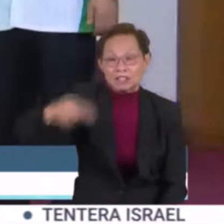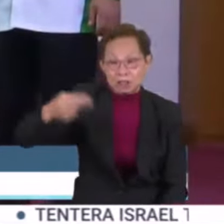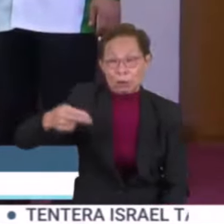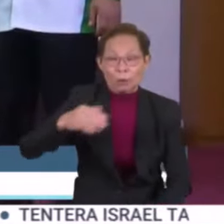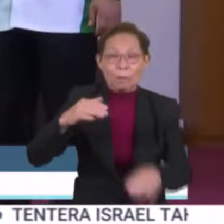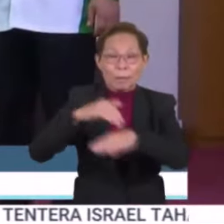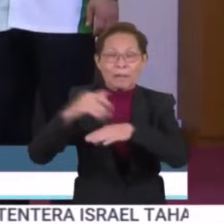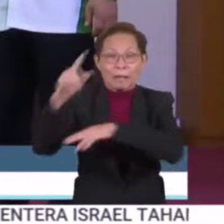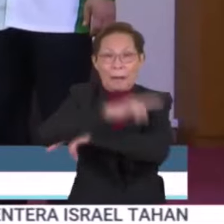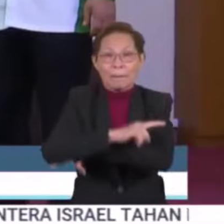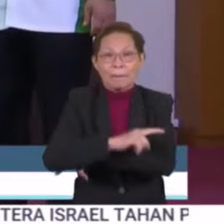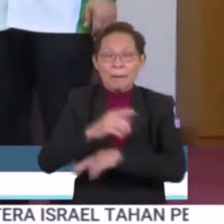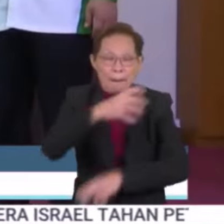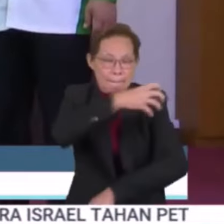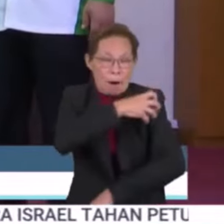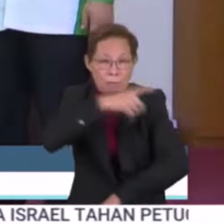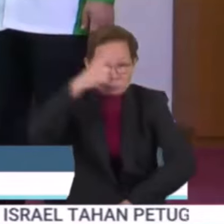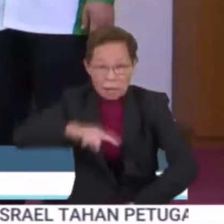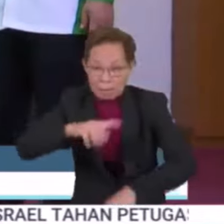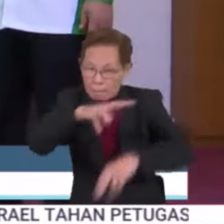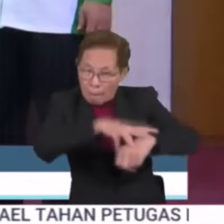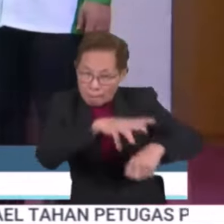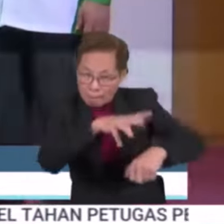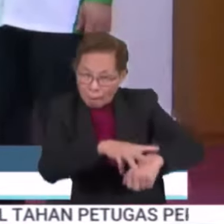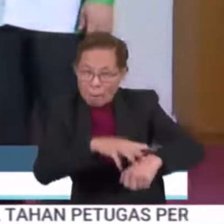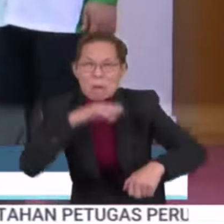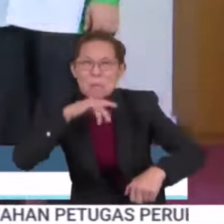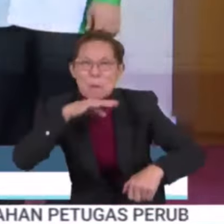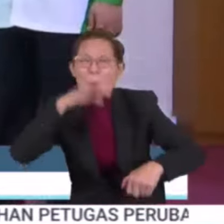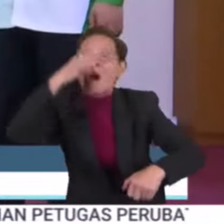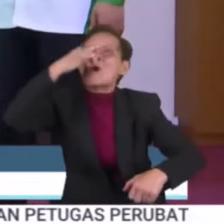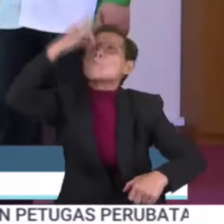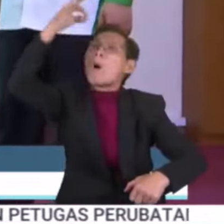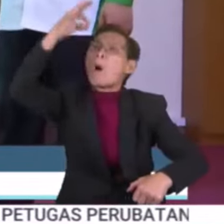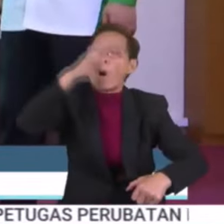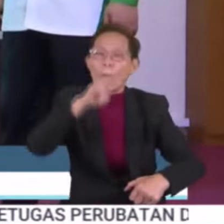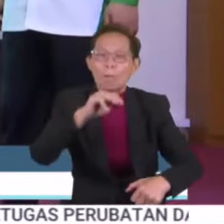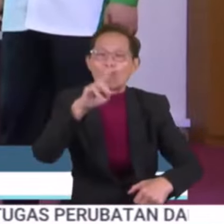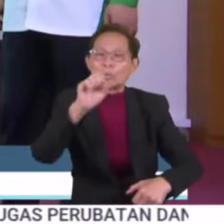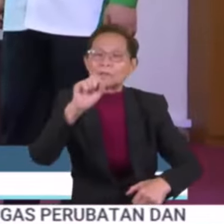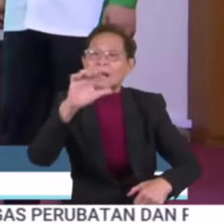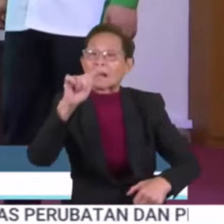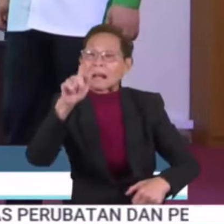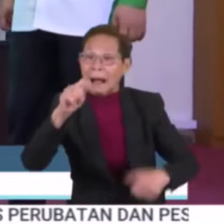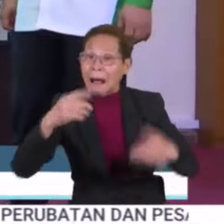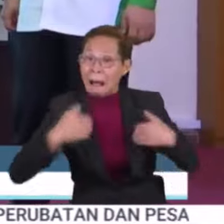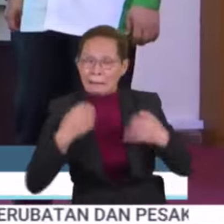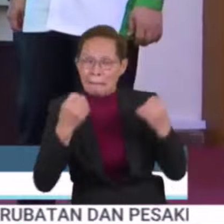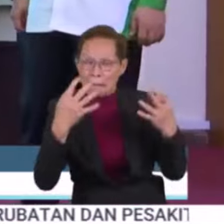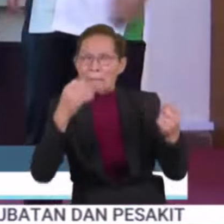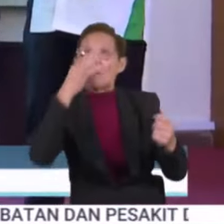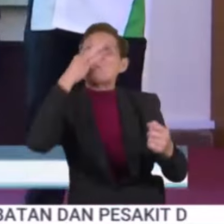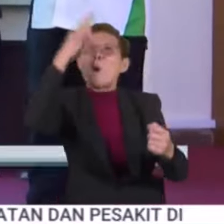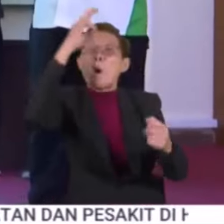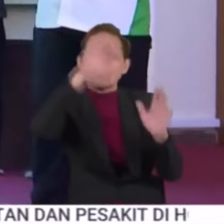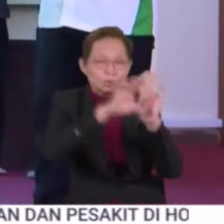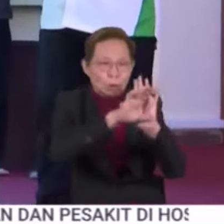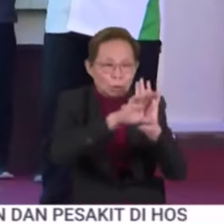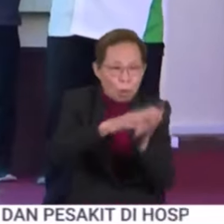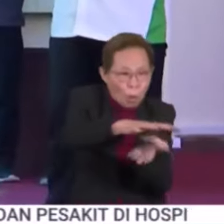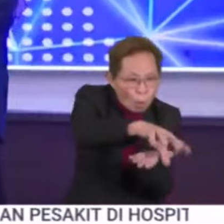Kamis lalu, pihak berkuasa Thailand beri amaran mengenai pencemaran anggur Shine Muscat selepas mendapati kebanyakan sampel yang